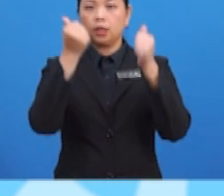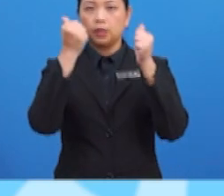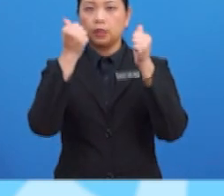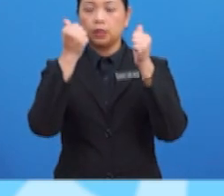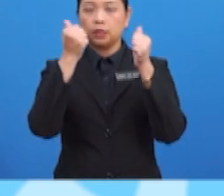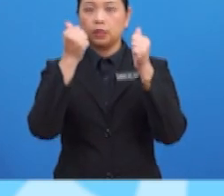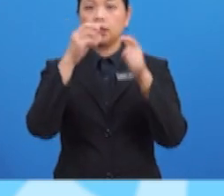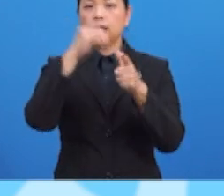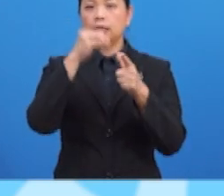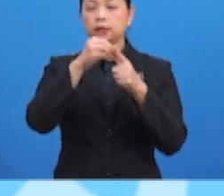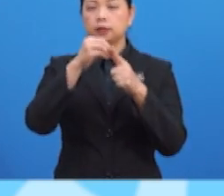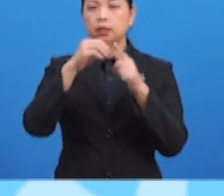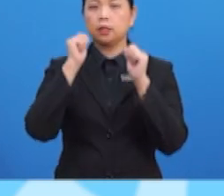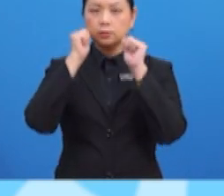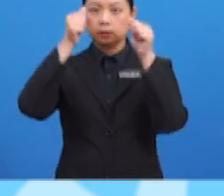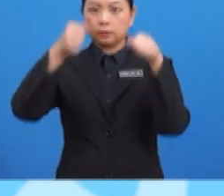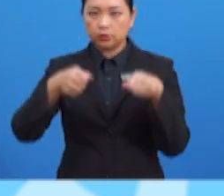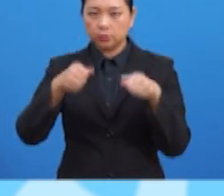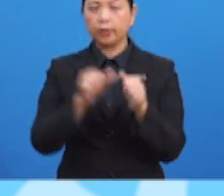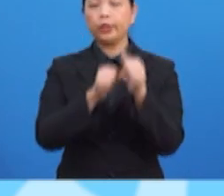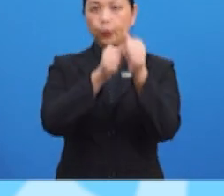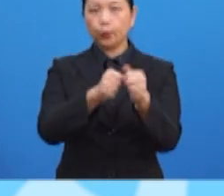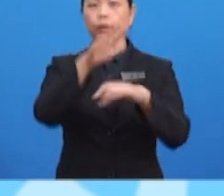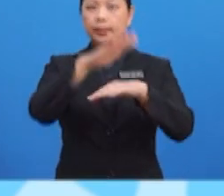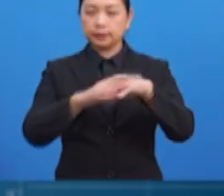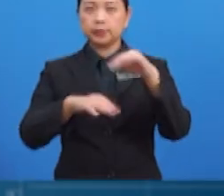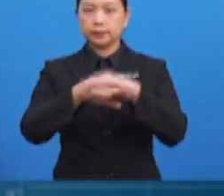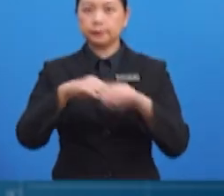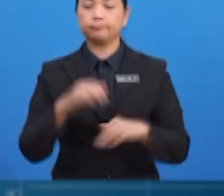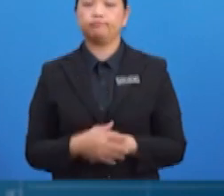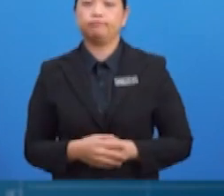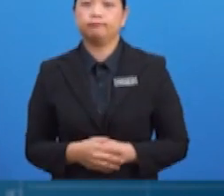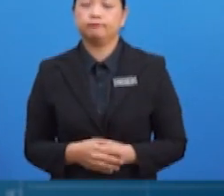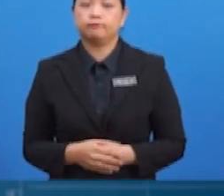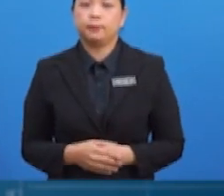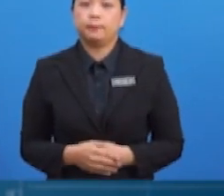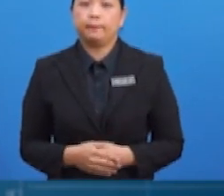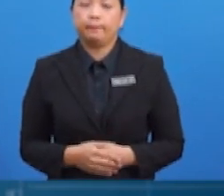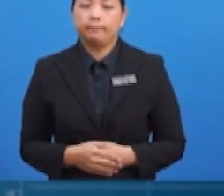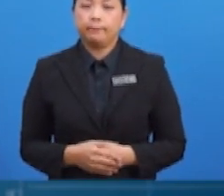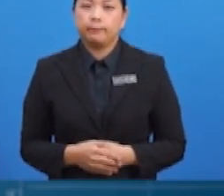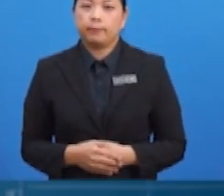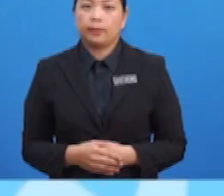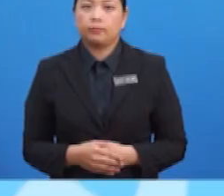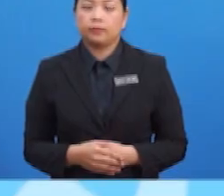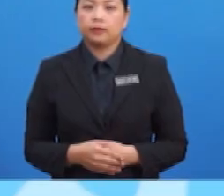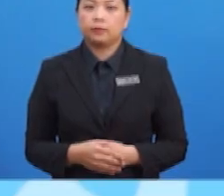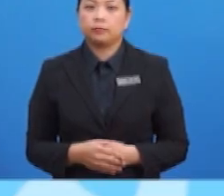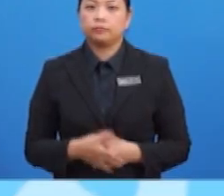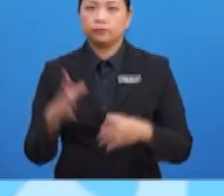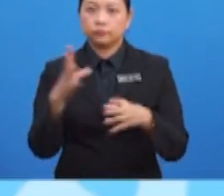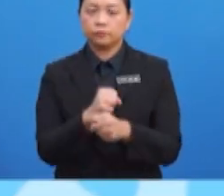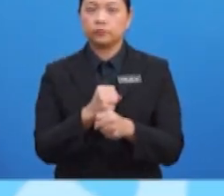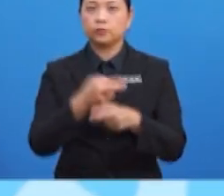atau ke bawah mengikut keselesaan pengguna. Dengan perkongsian ini, dapatlah